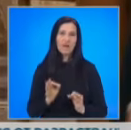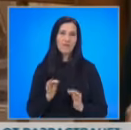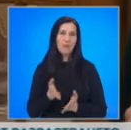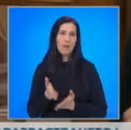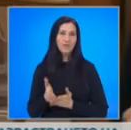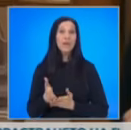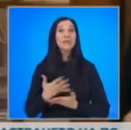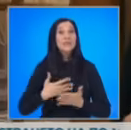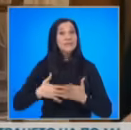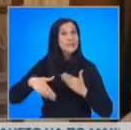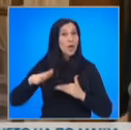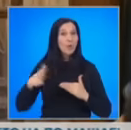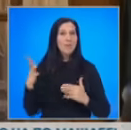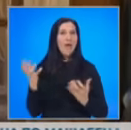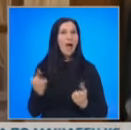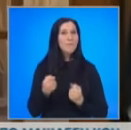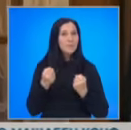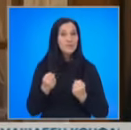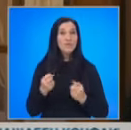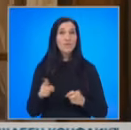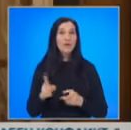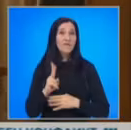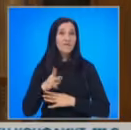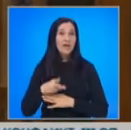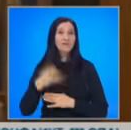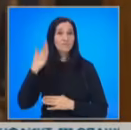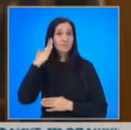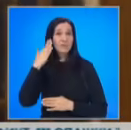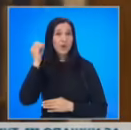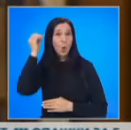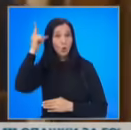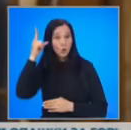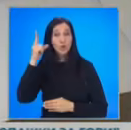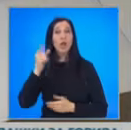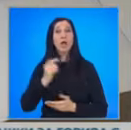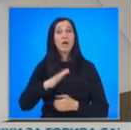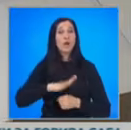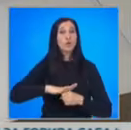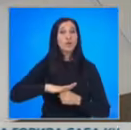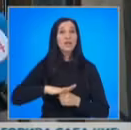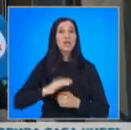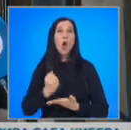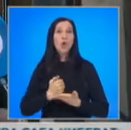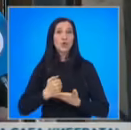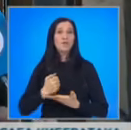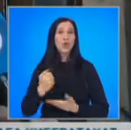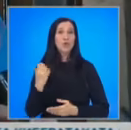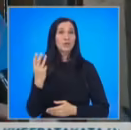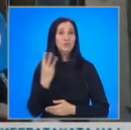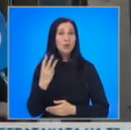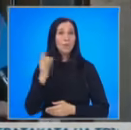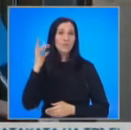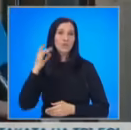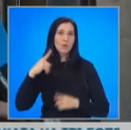най-големи амбиции в управлението влезе служебният министър на културата и един от основателите на така нареченото отровно трио, професор Велислав Минеков. Това, което не